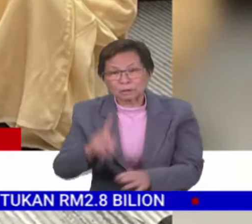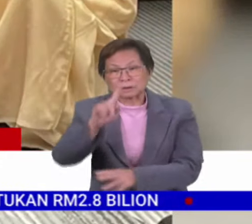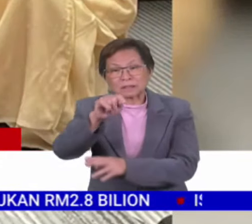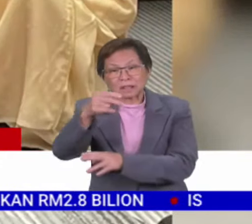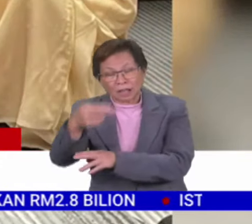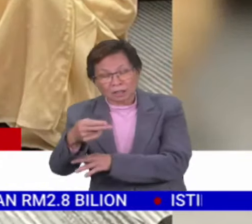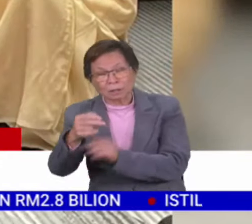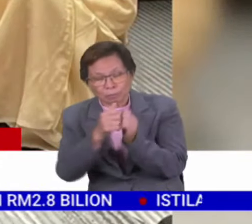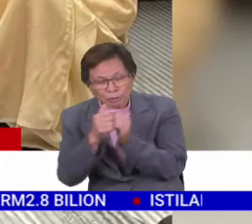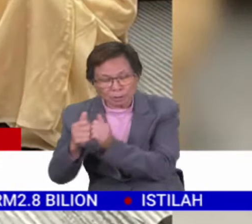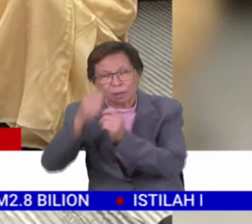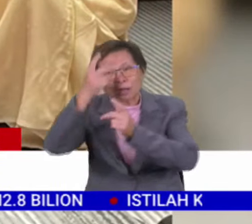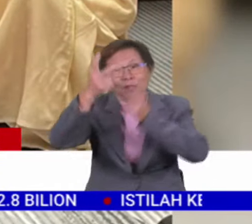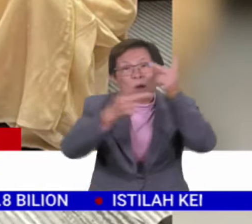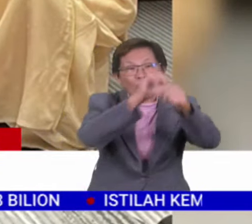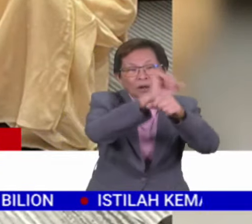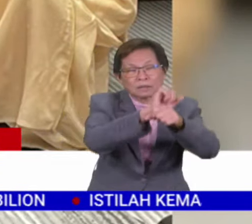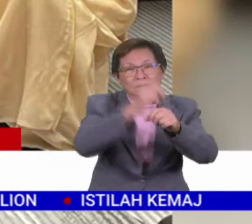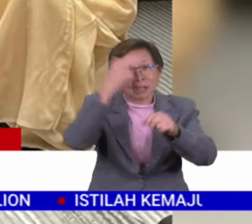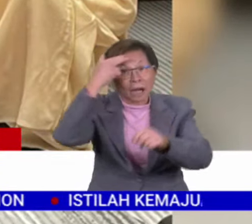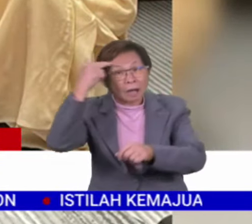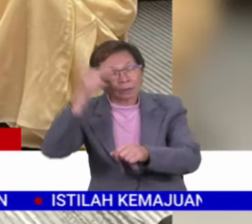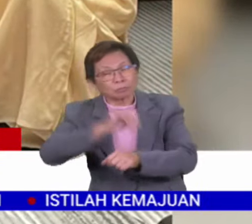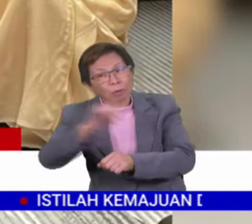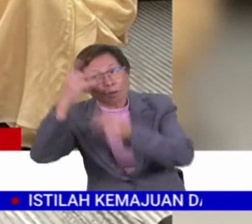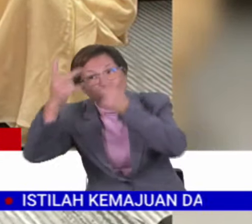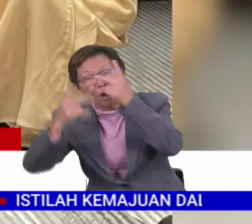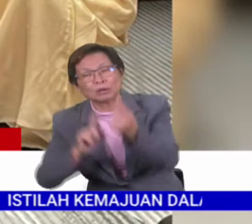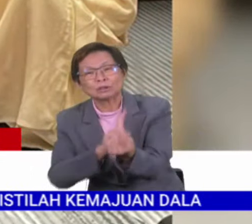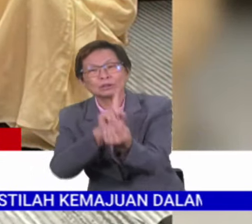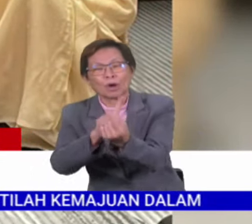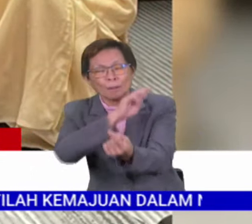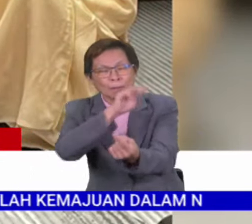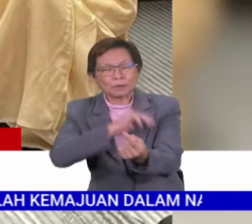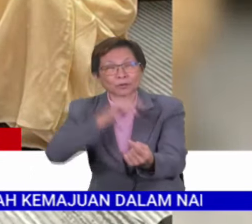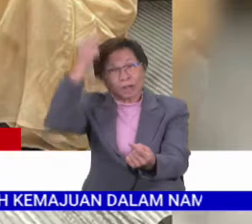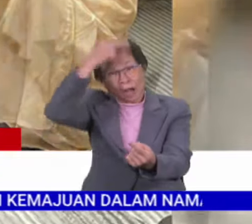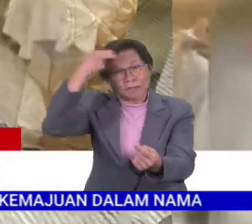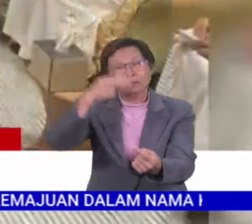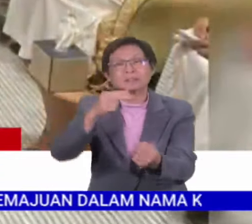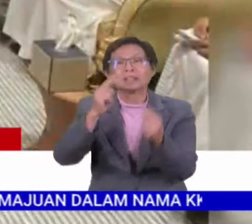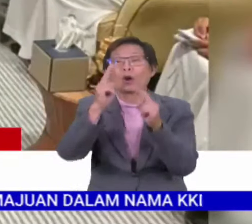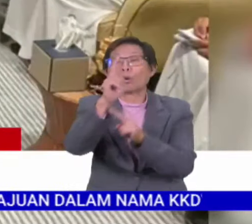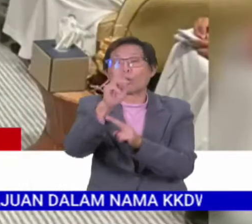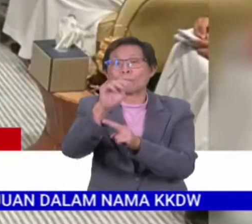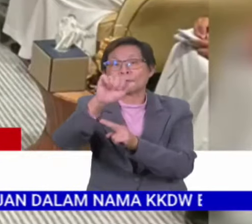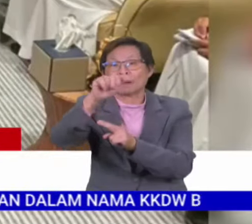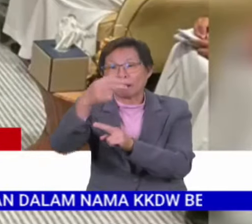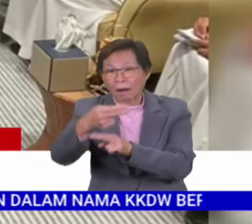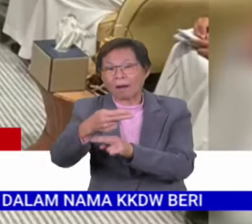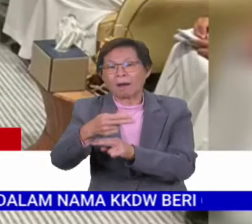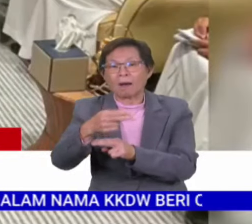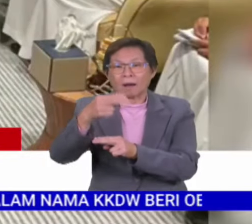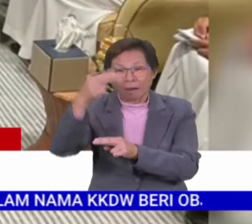Haji TH kini dalam lawatan kerja ke Arab Saudi untuk bertemu Menteri Haji dan Umrah Arab Saudi Dr.